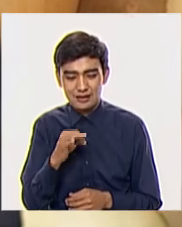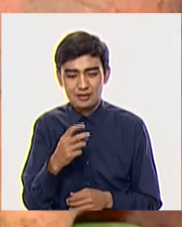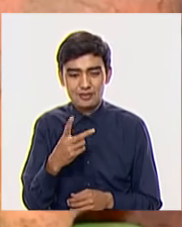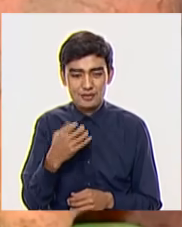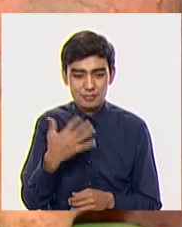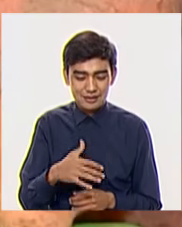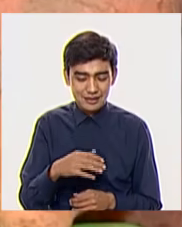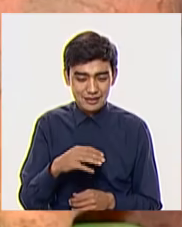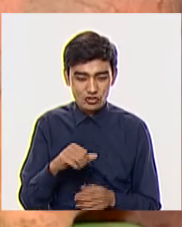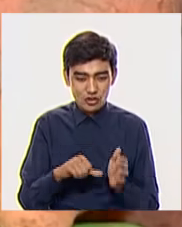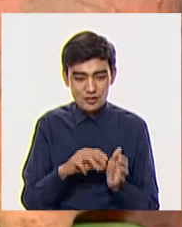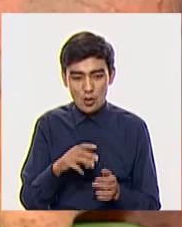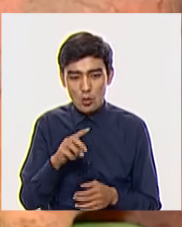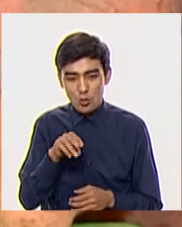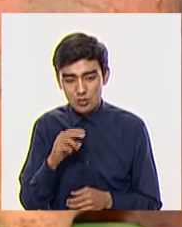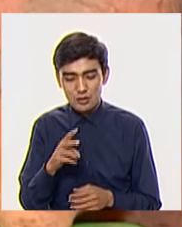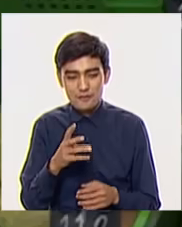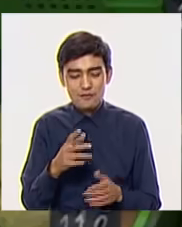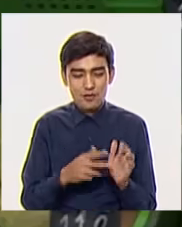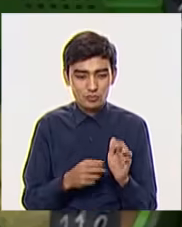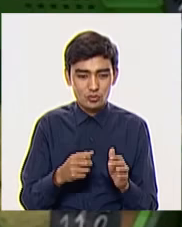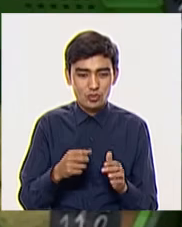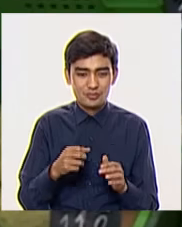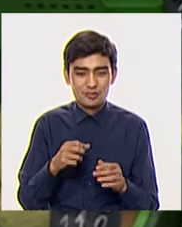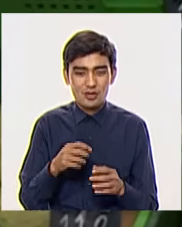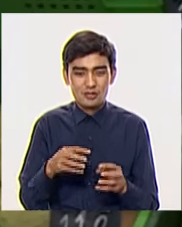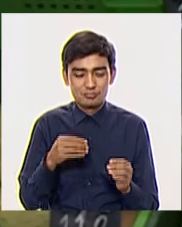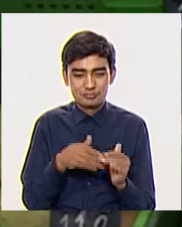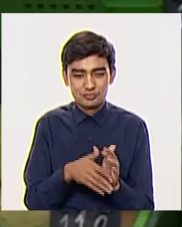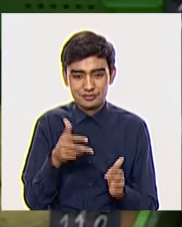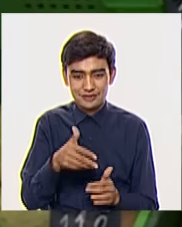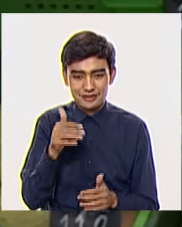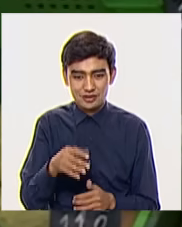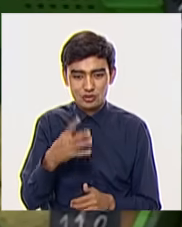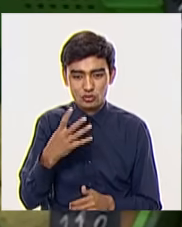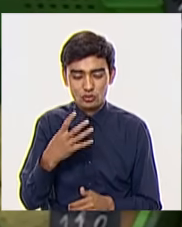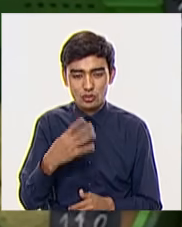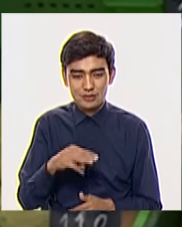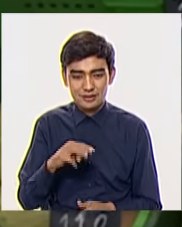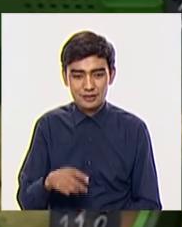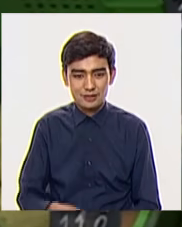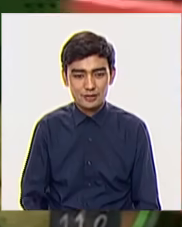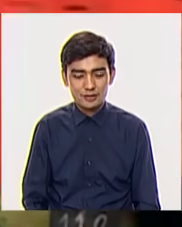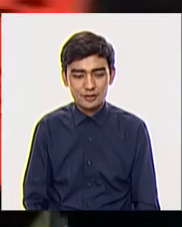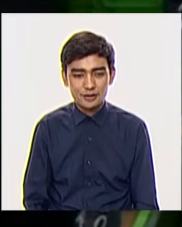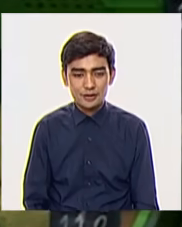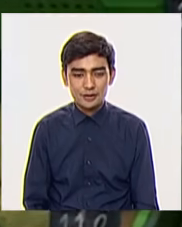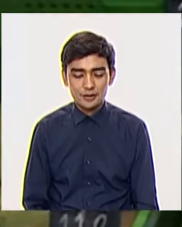лук, 864 тенге на морковь. Итого на овощи ушло 3440 тенге.